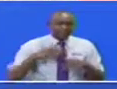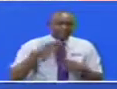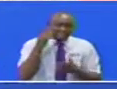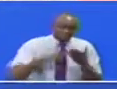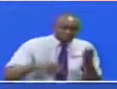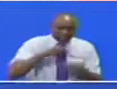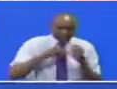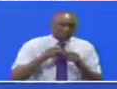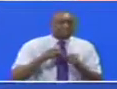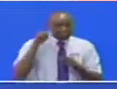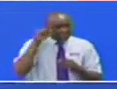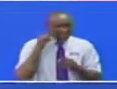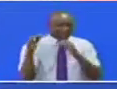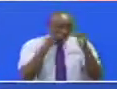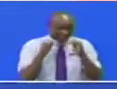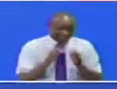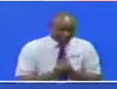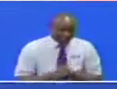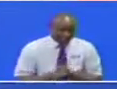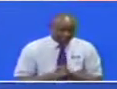kuhusiana na usawa wa kijinsia?